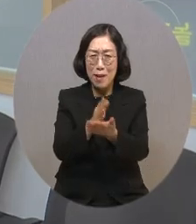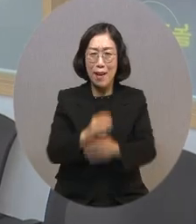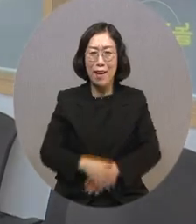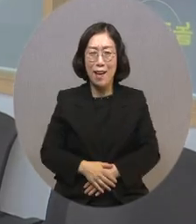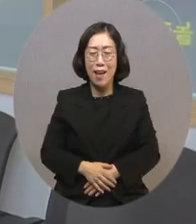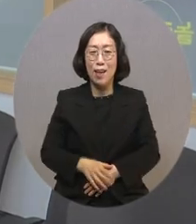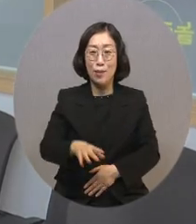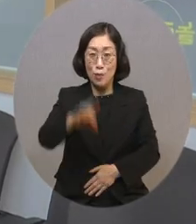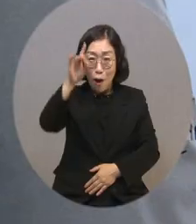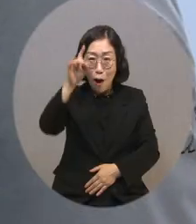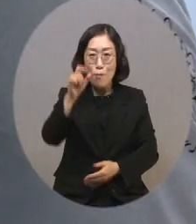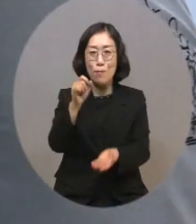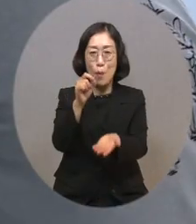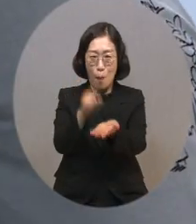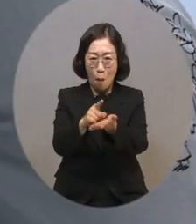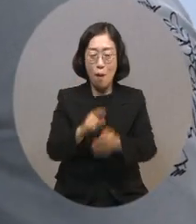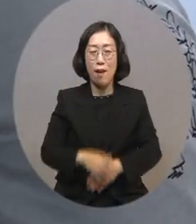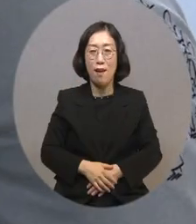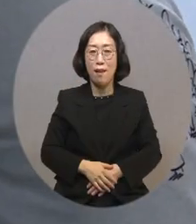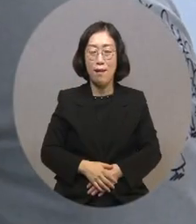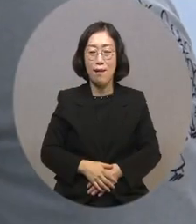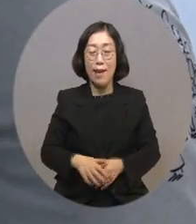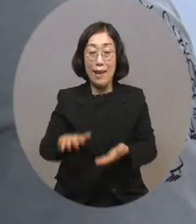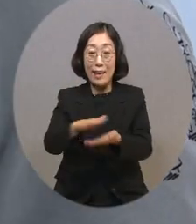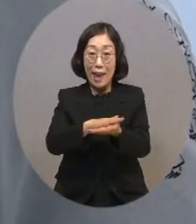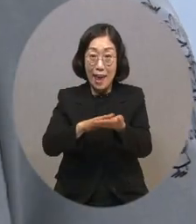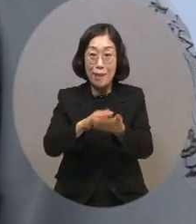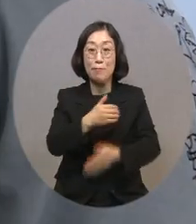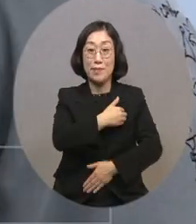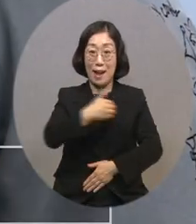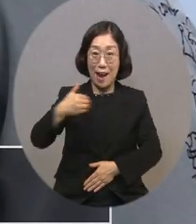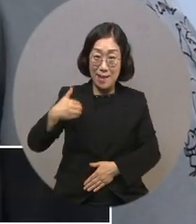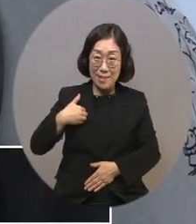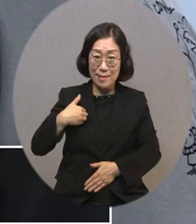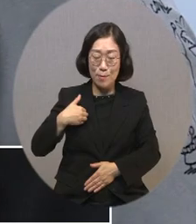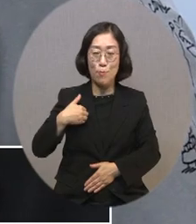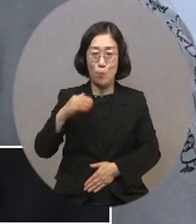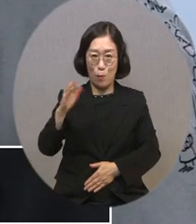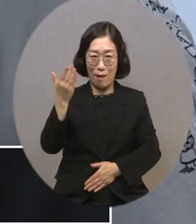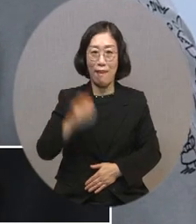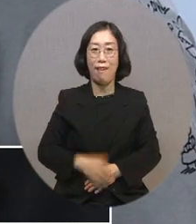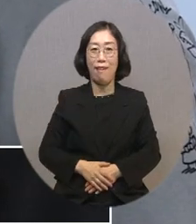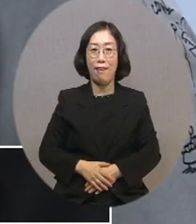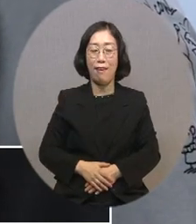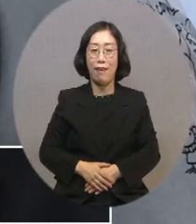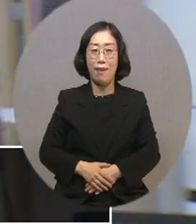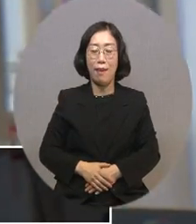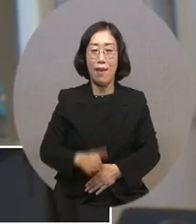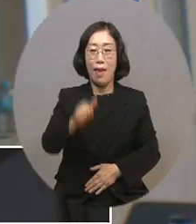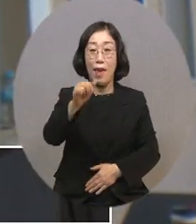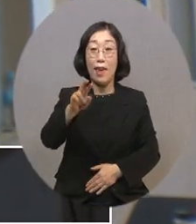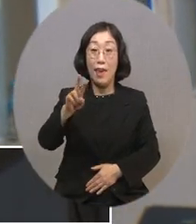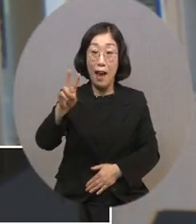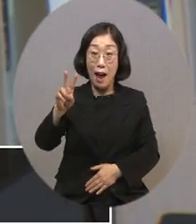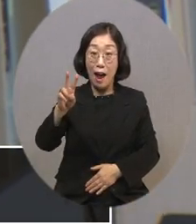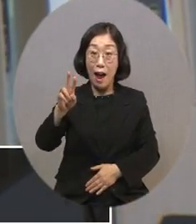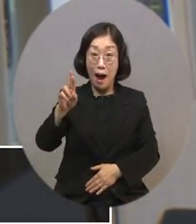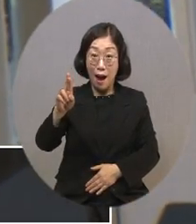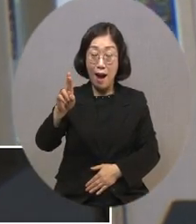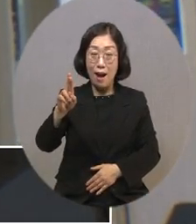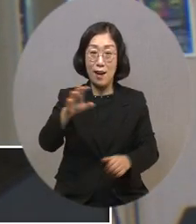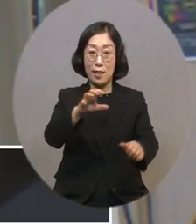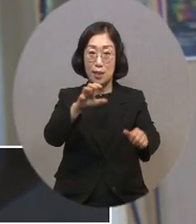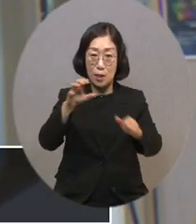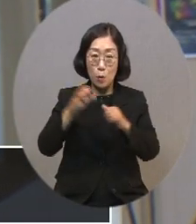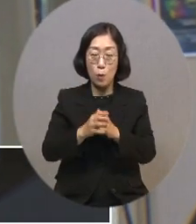첫 골이에요, 첫 골. 이제 게임에 자신이 생기는데요. 네, 여기는 AR을 활용한 활 쏘기 게임인데요. 가상현실